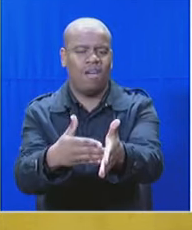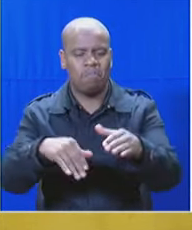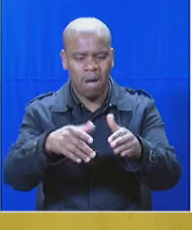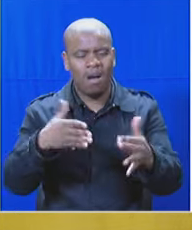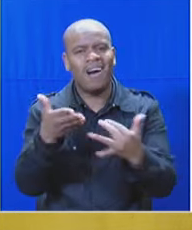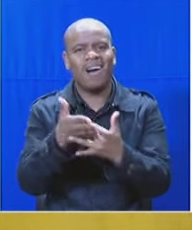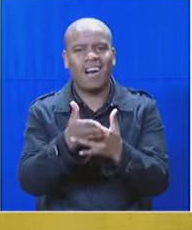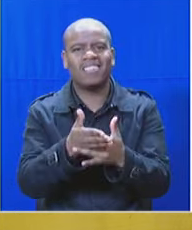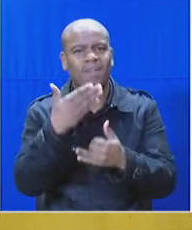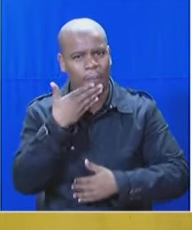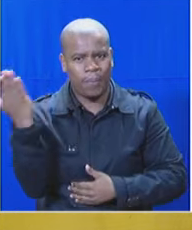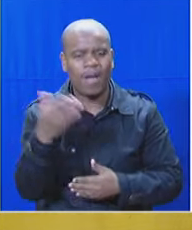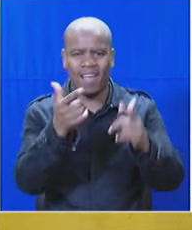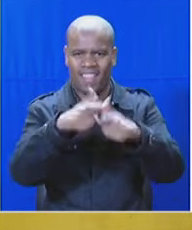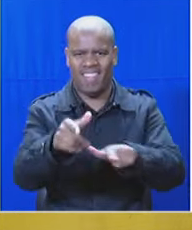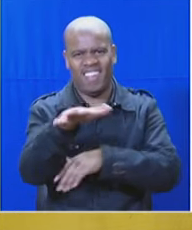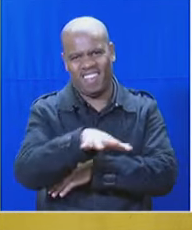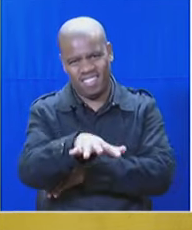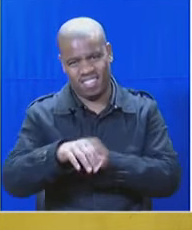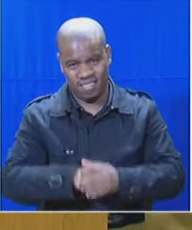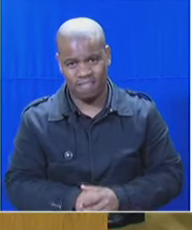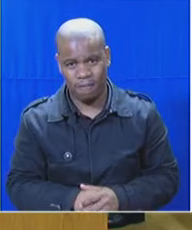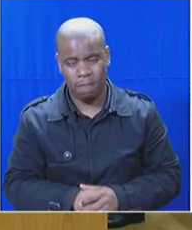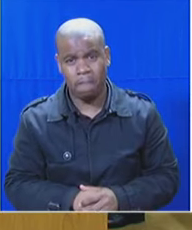yakhumbula xa idluna ithini ngesigebenga,